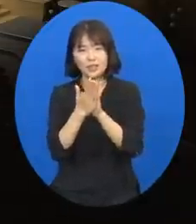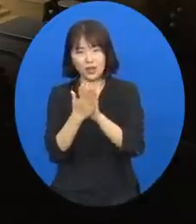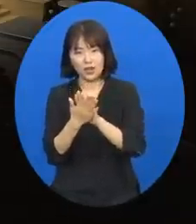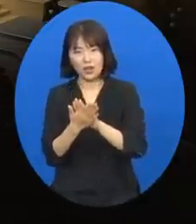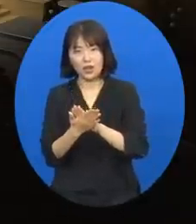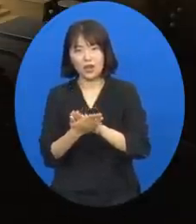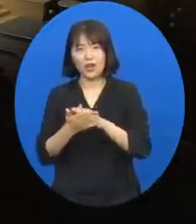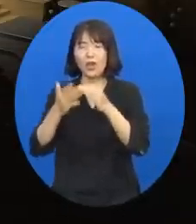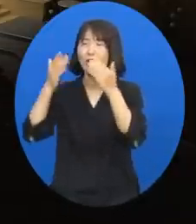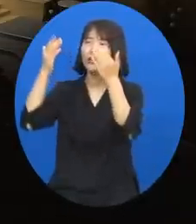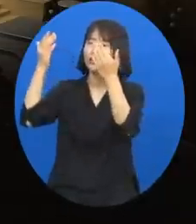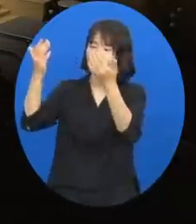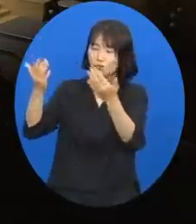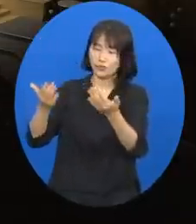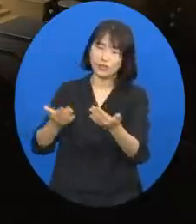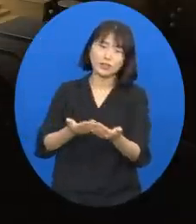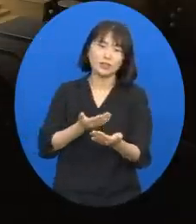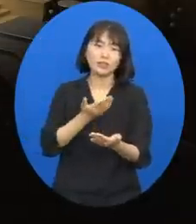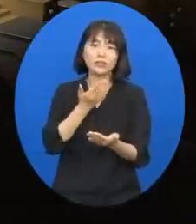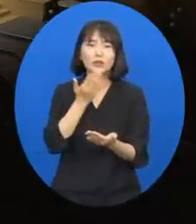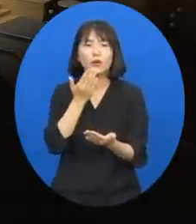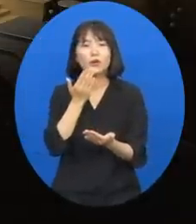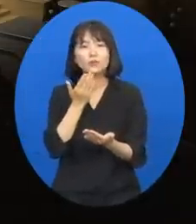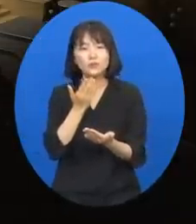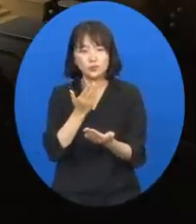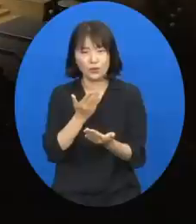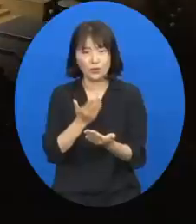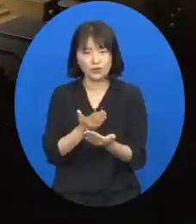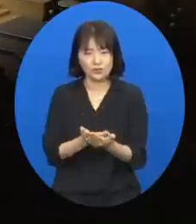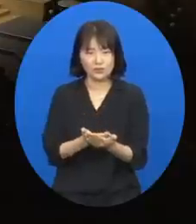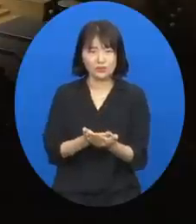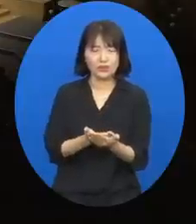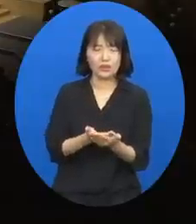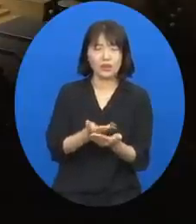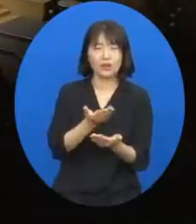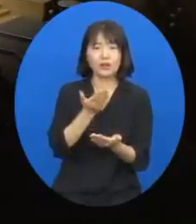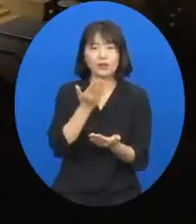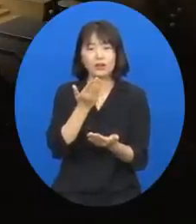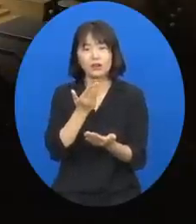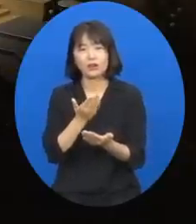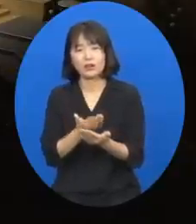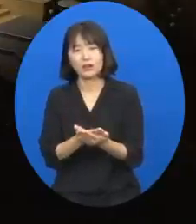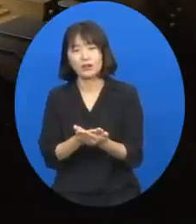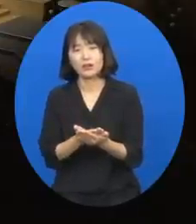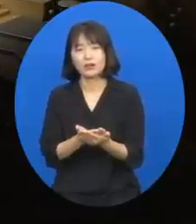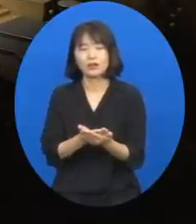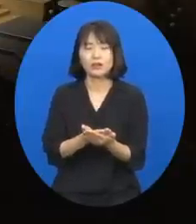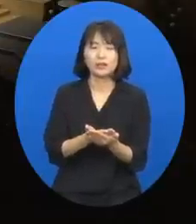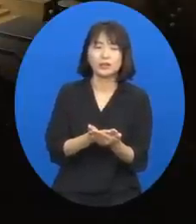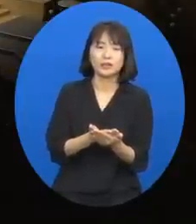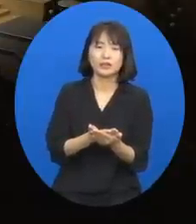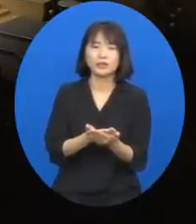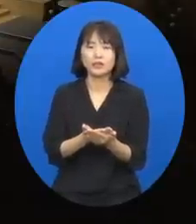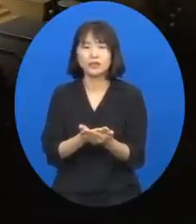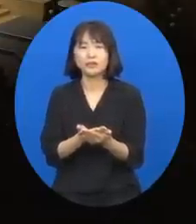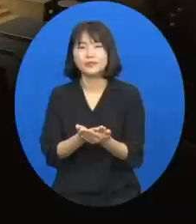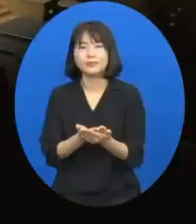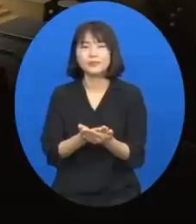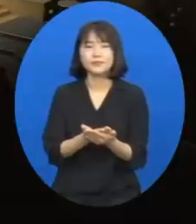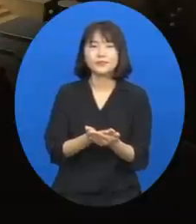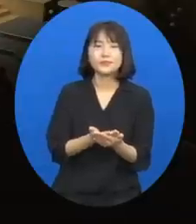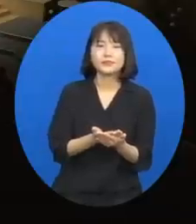woo jeong soo 철산 하안